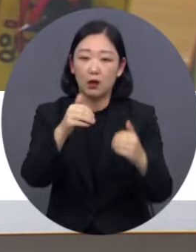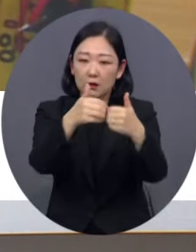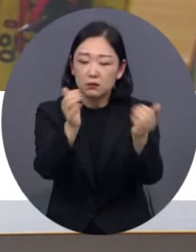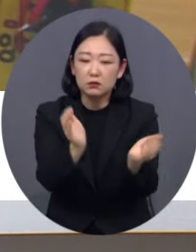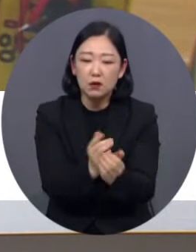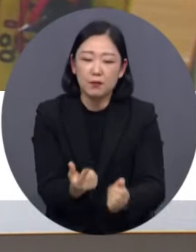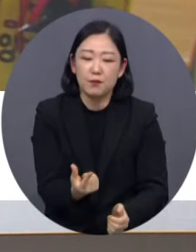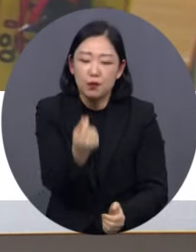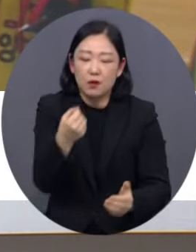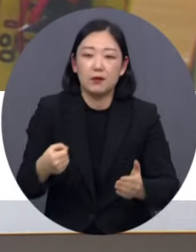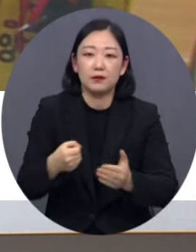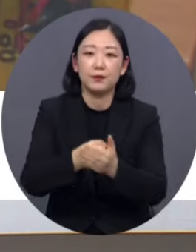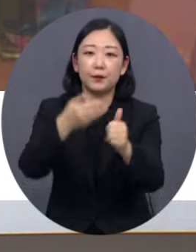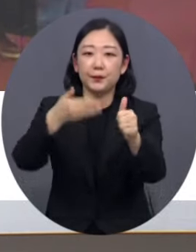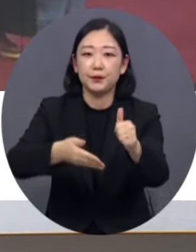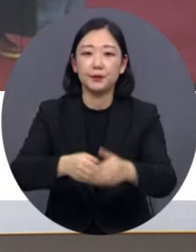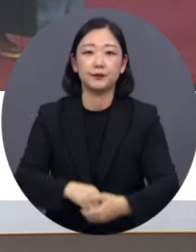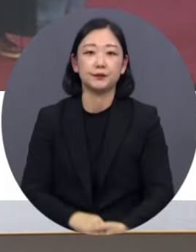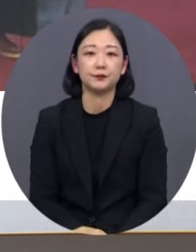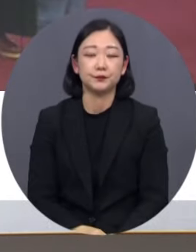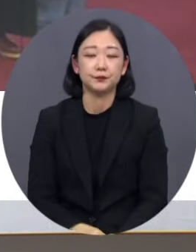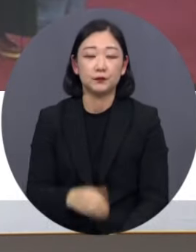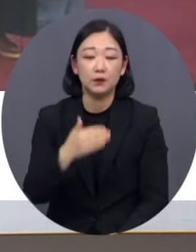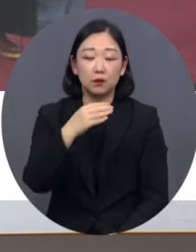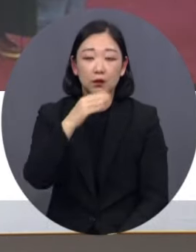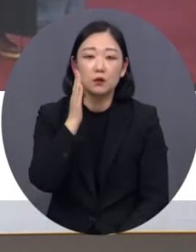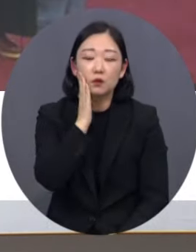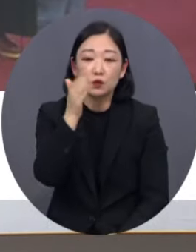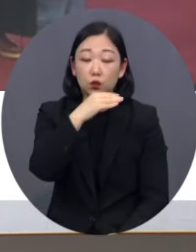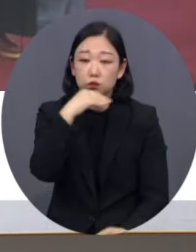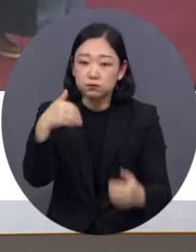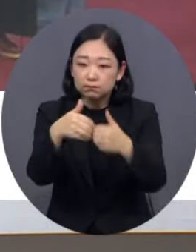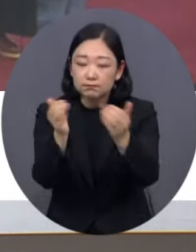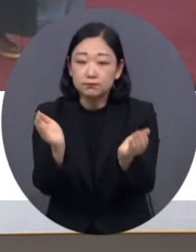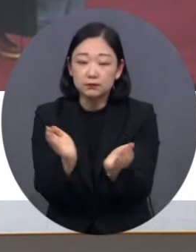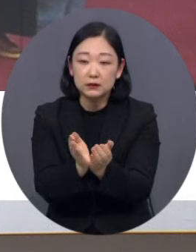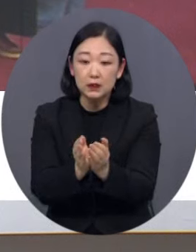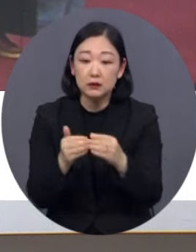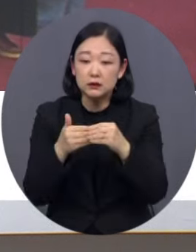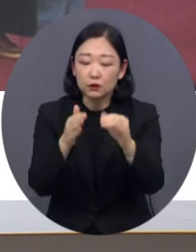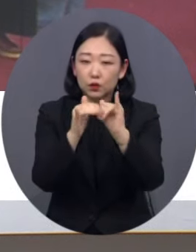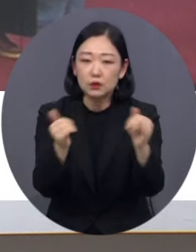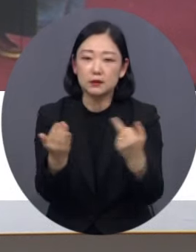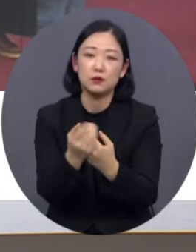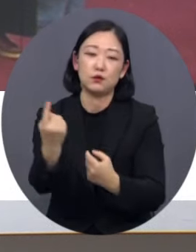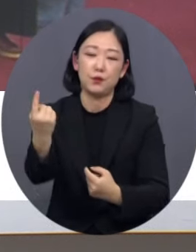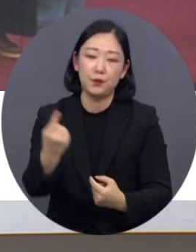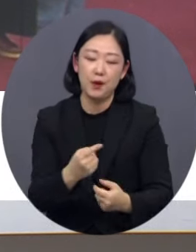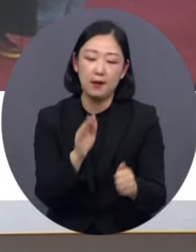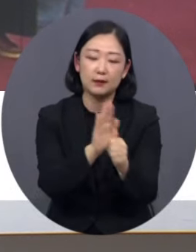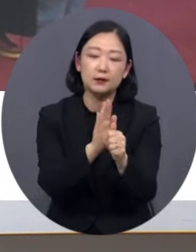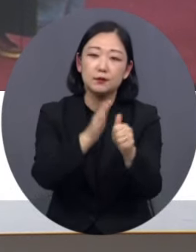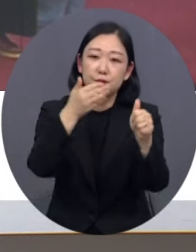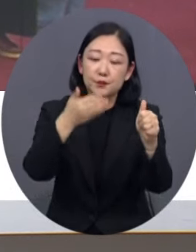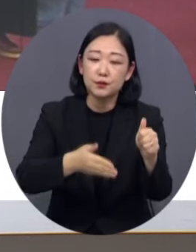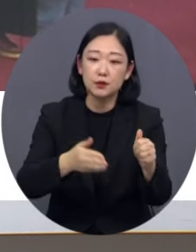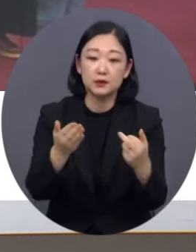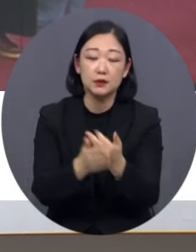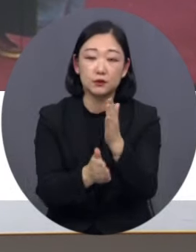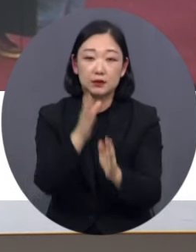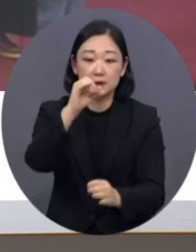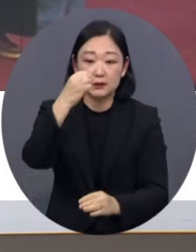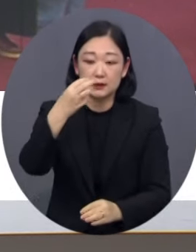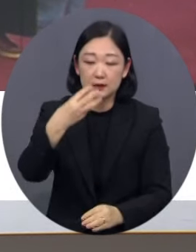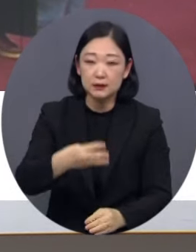조속한 결정을 촉구했습니다. 녹색정의당에서는 지도부가 제주를 방문해 지지를 호소했고 제주시